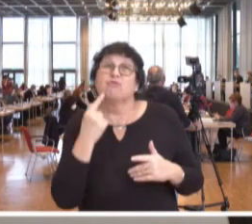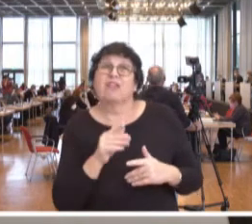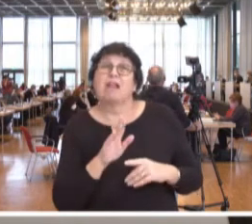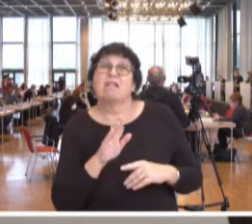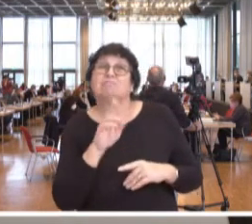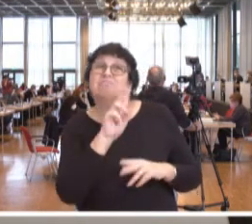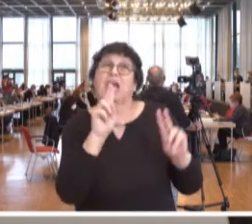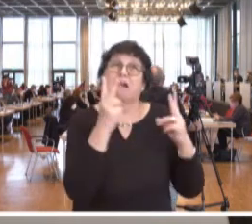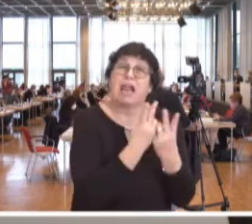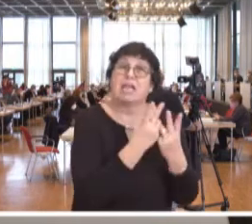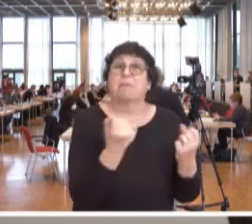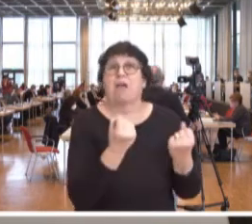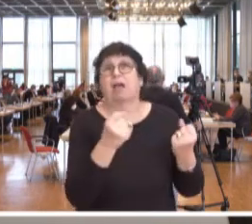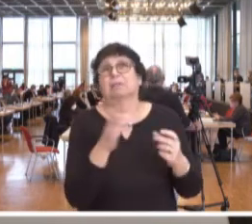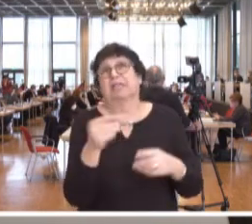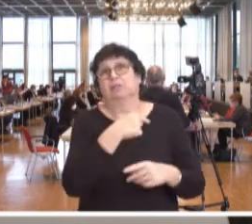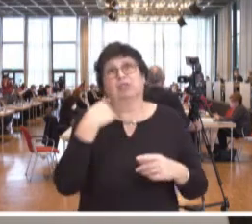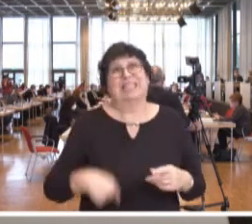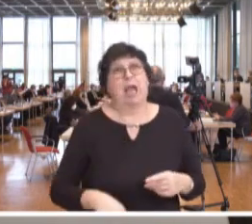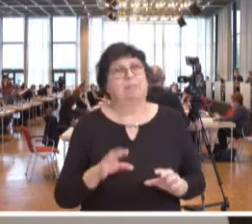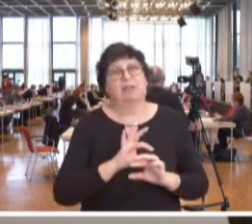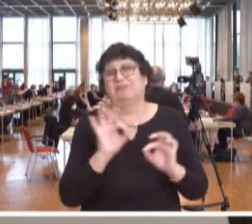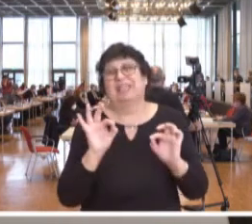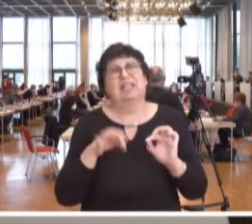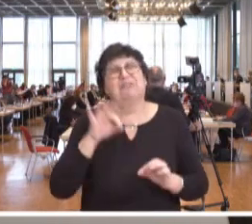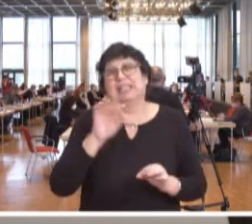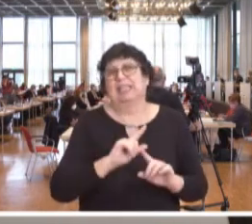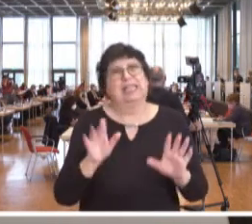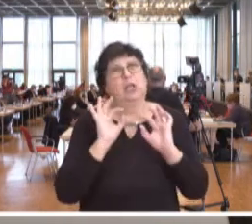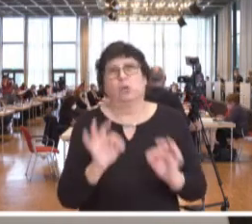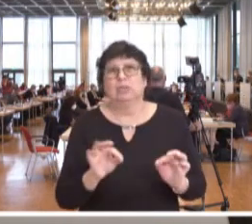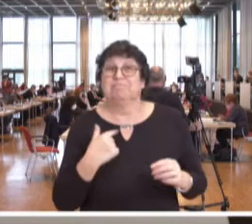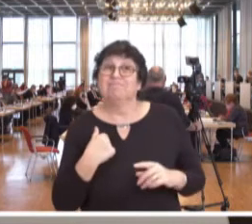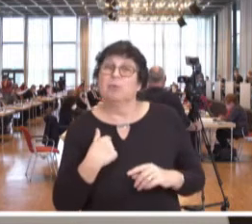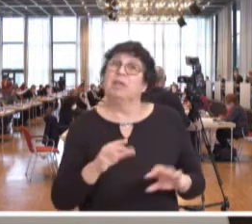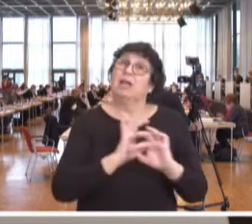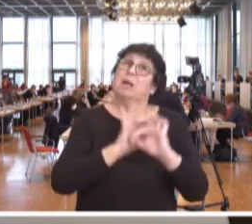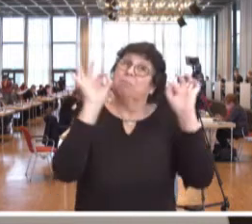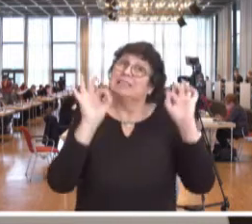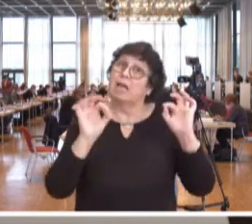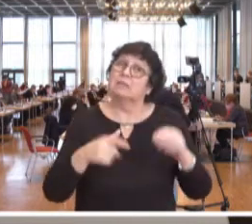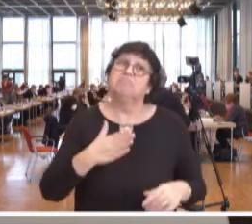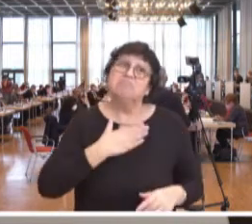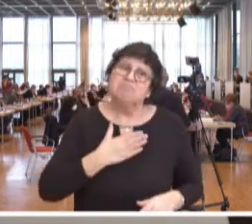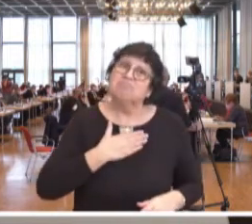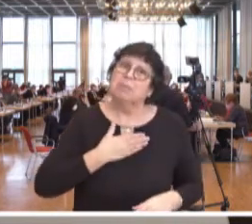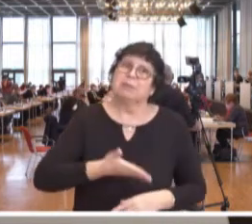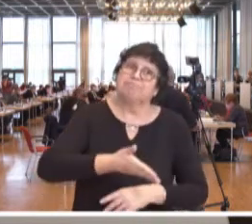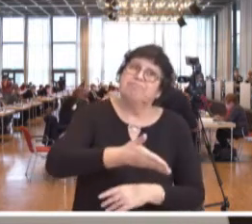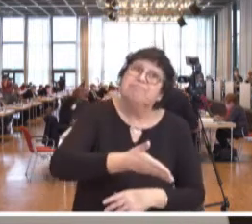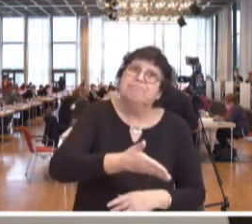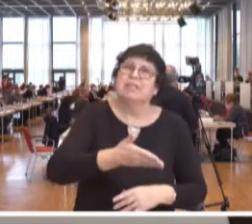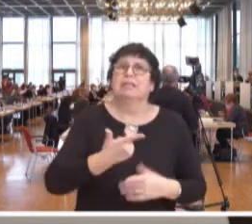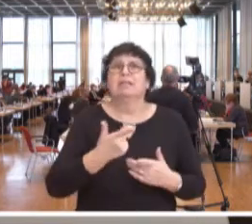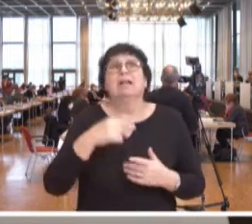treibt. Ich halte das nicht für klug. Ich halte es für sinnvoll, die nach wie vor ausgestreckte Hand, das ist ja eine Tradition,